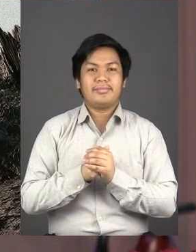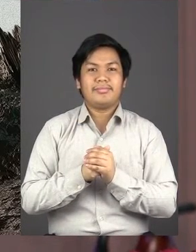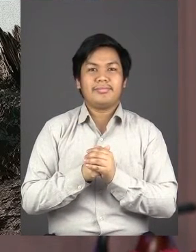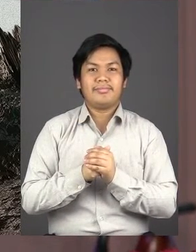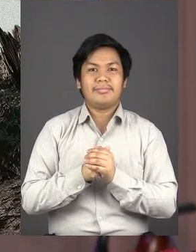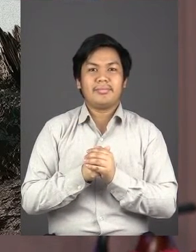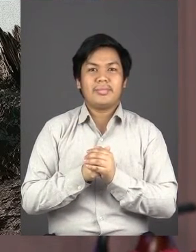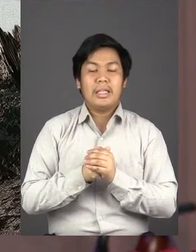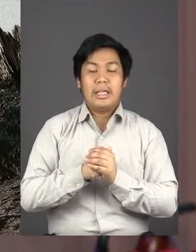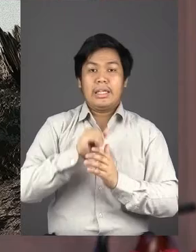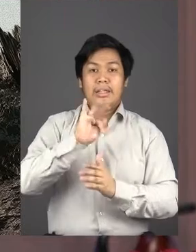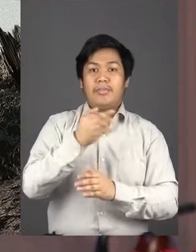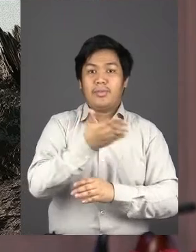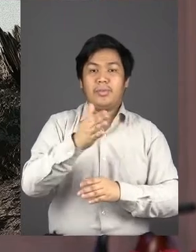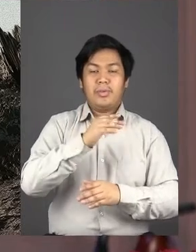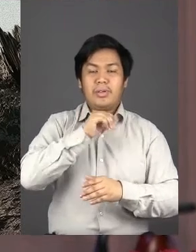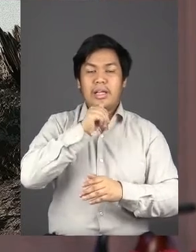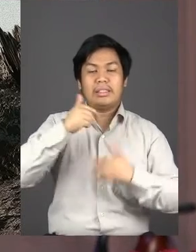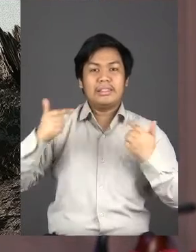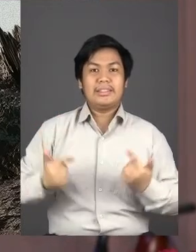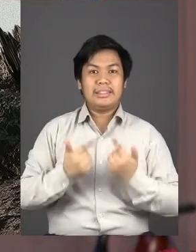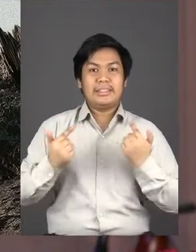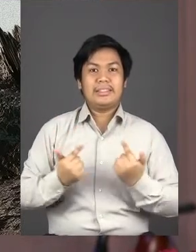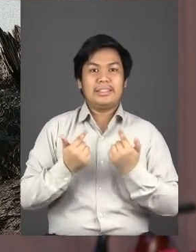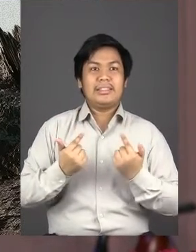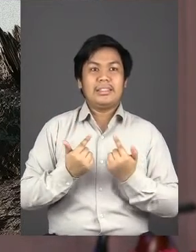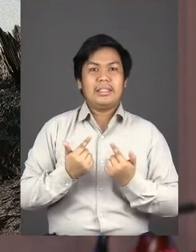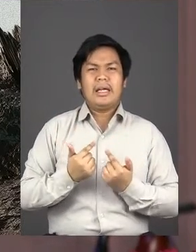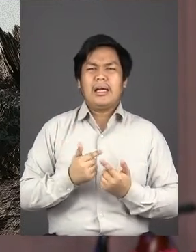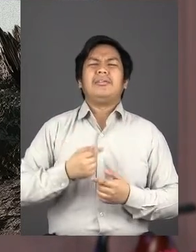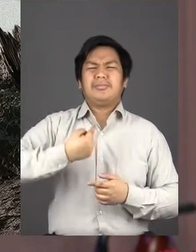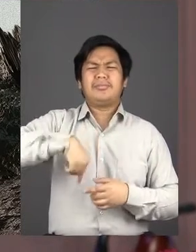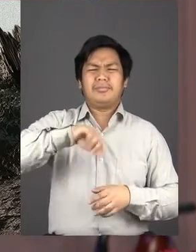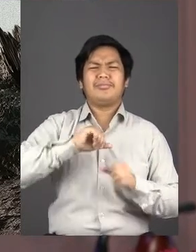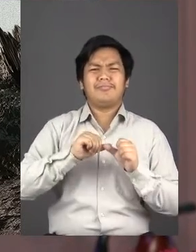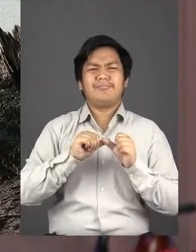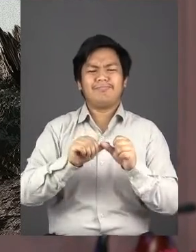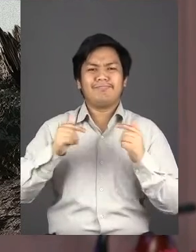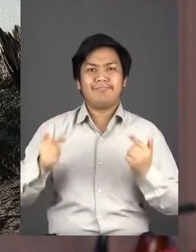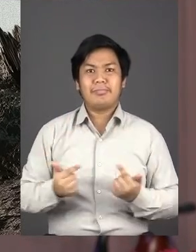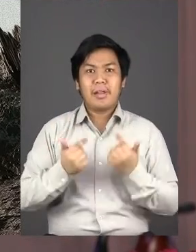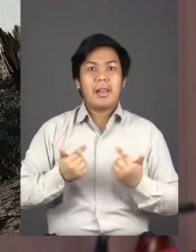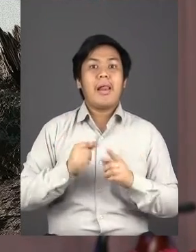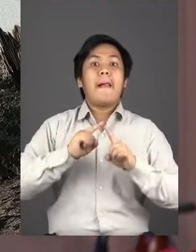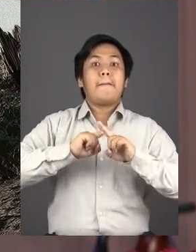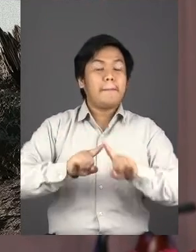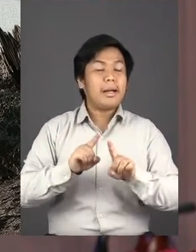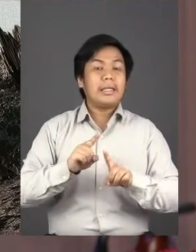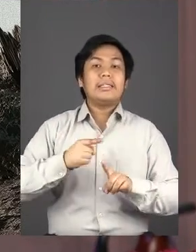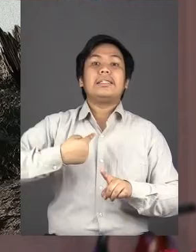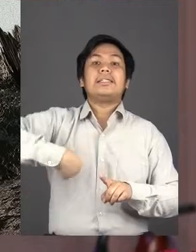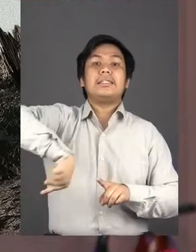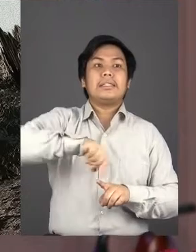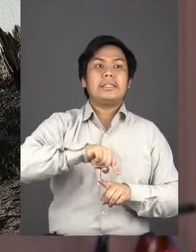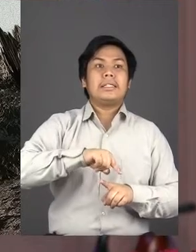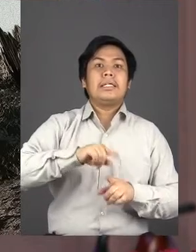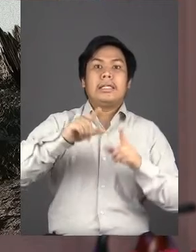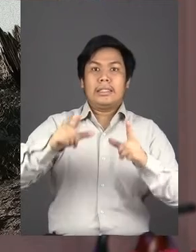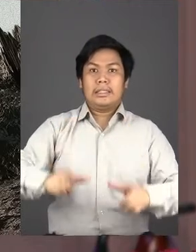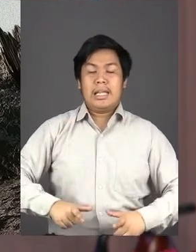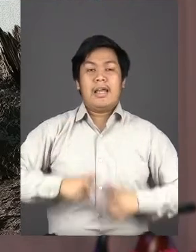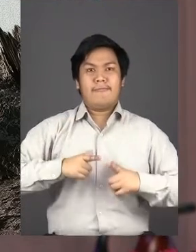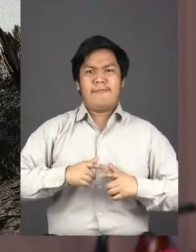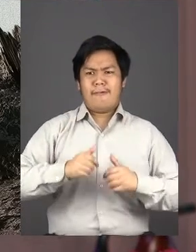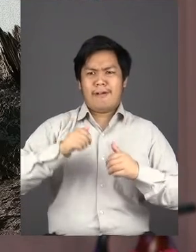hindi kayo nagkakasala kailanman, hindi po posible yun. Pero kayo ay namubuhay sa isang pattern ng